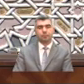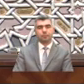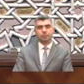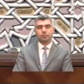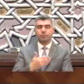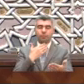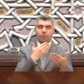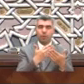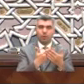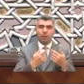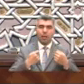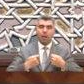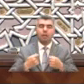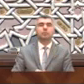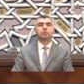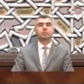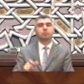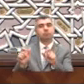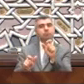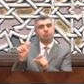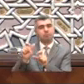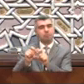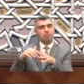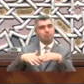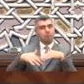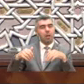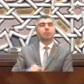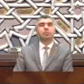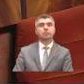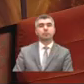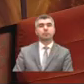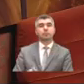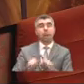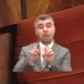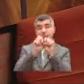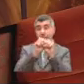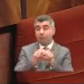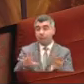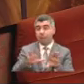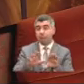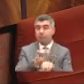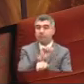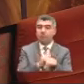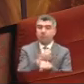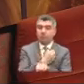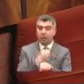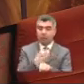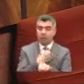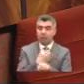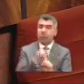شكرا السيد الرئيس المحترم. سيدات والسادة النواب المحترمون، فتعميم الحماية الاجتماعية هو ورش